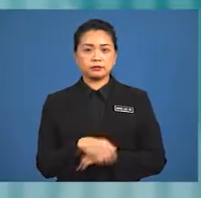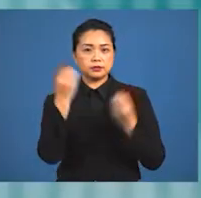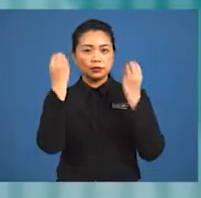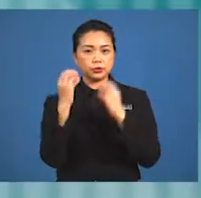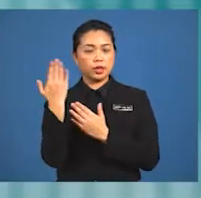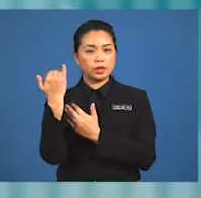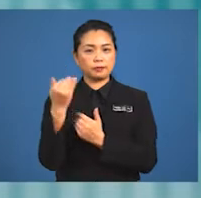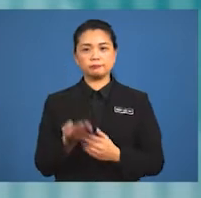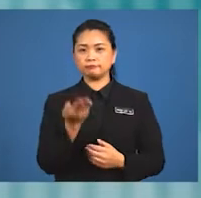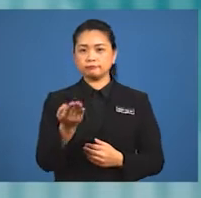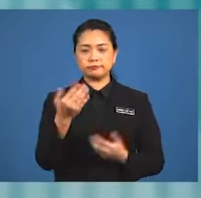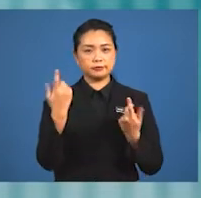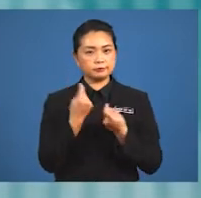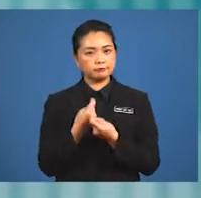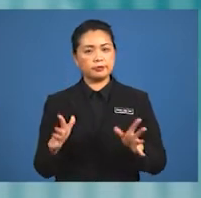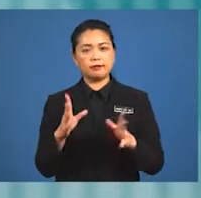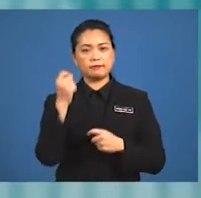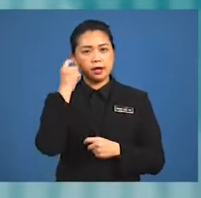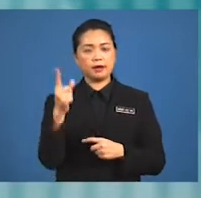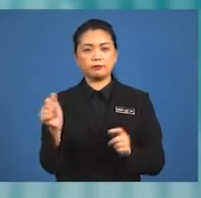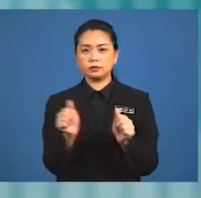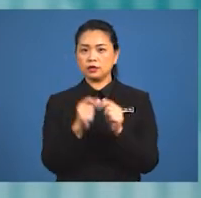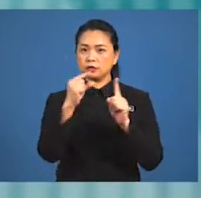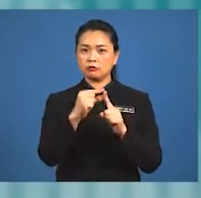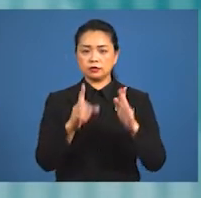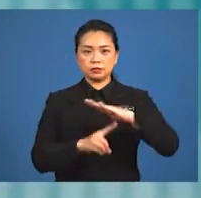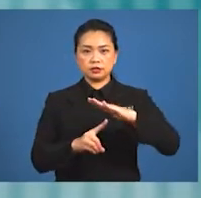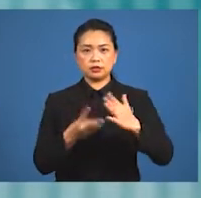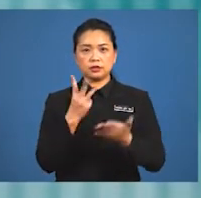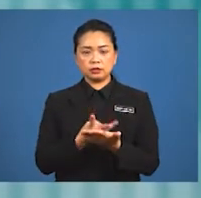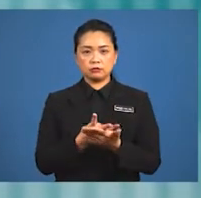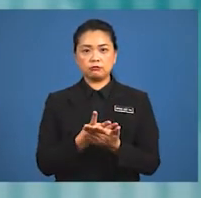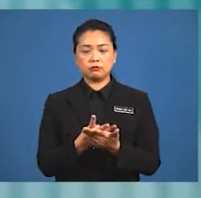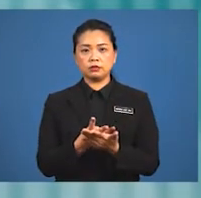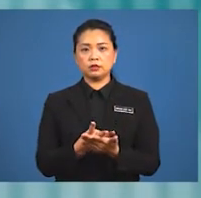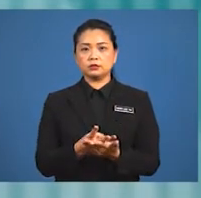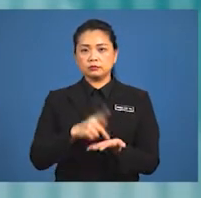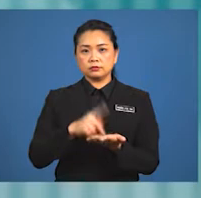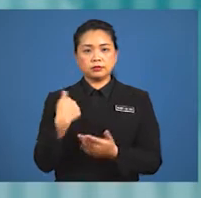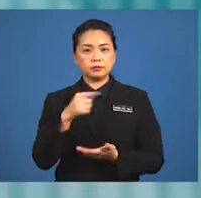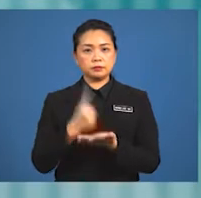Saya harap kamu telah faham dengan konsep dasar kewangan kuantitatif yang kita